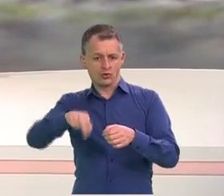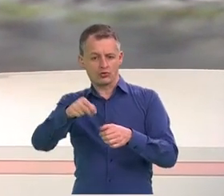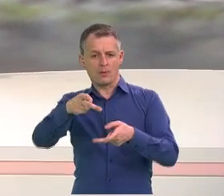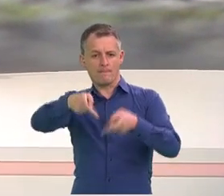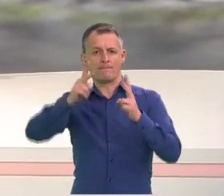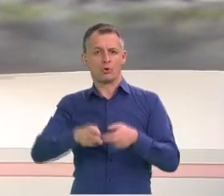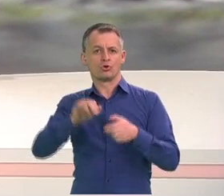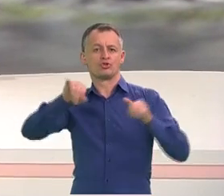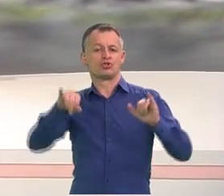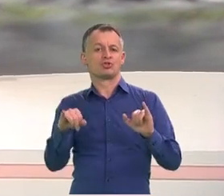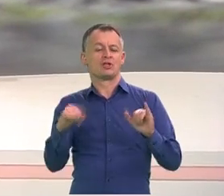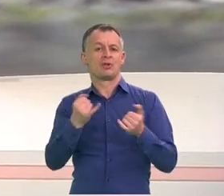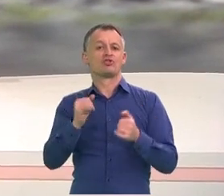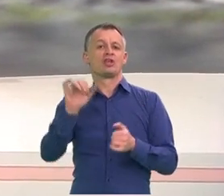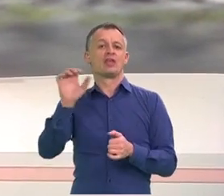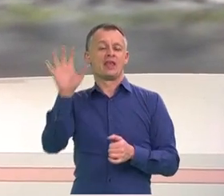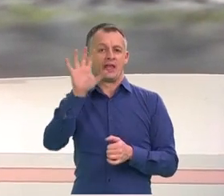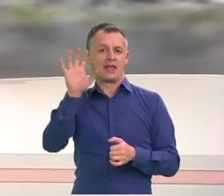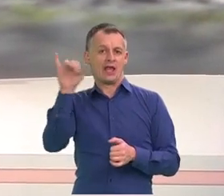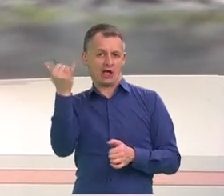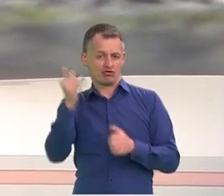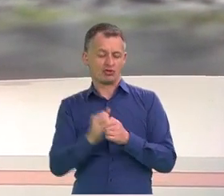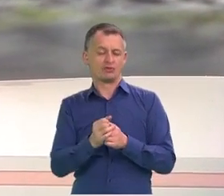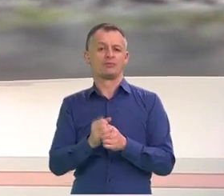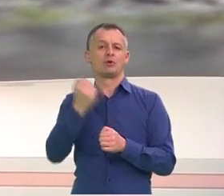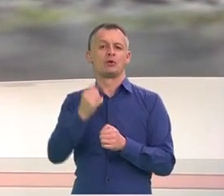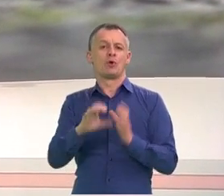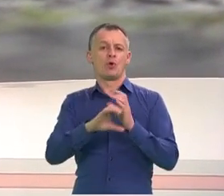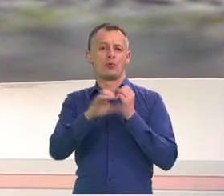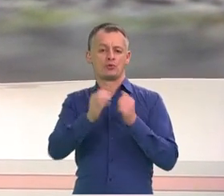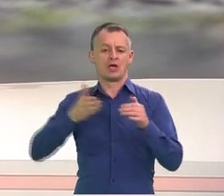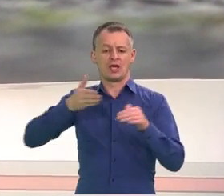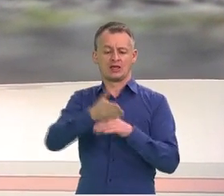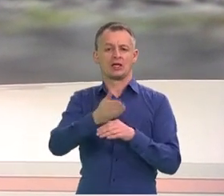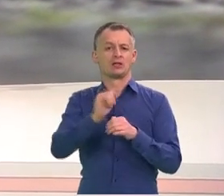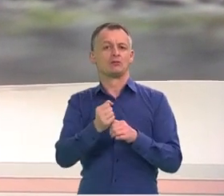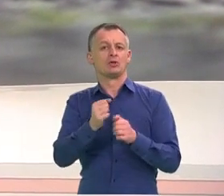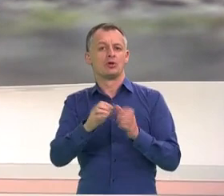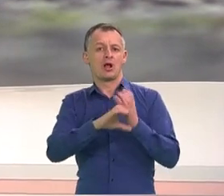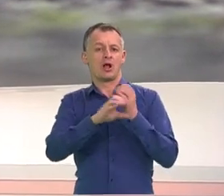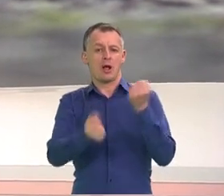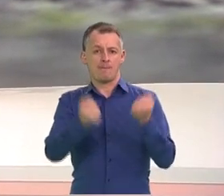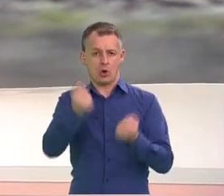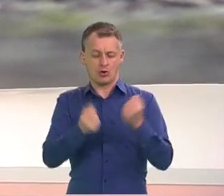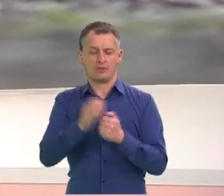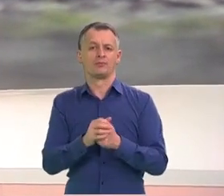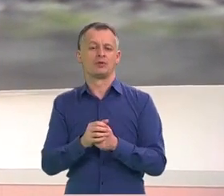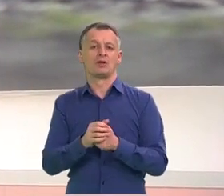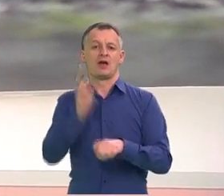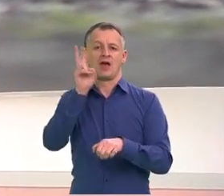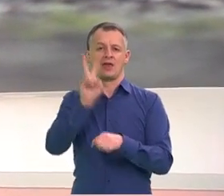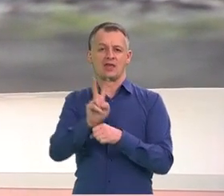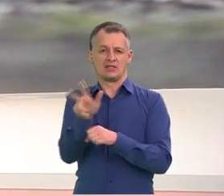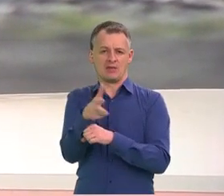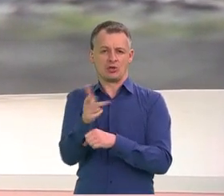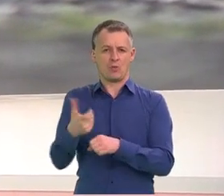județul Iași, unde un tir scăpat de sub control a intrat într-un microbus cu 15 pasageri și într-un camion. Vă avertizez, urmează imagini și detalii care vă